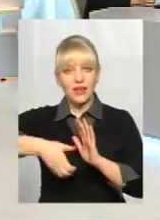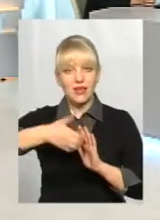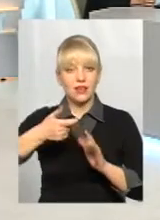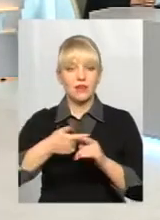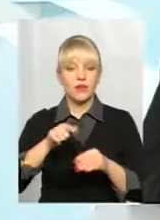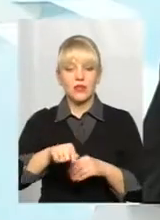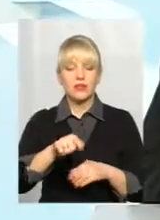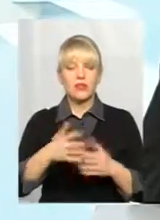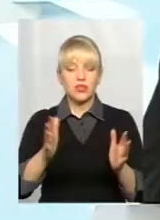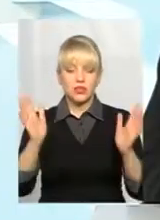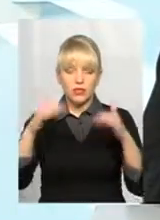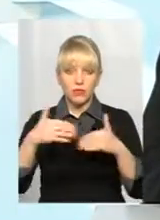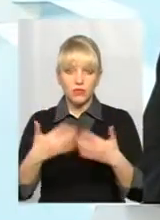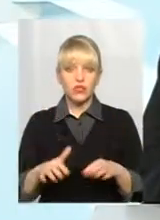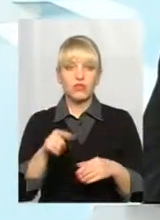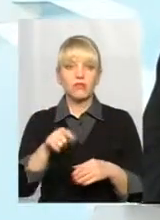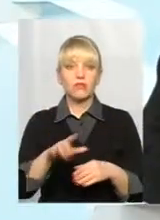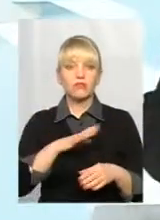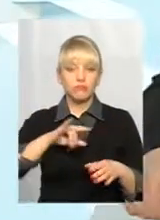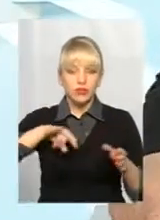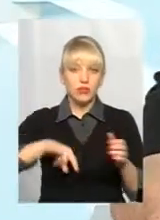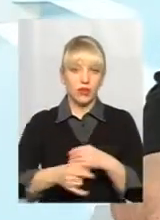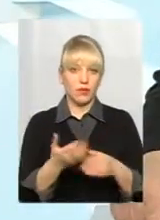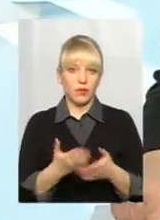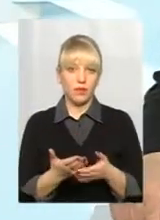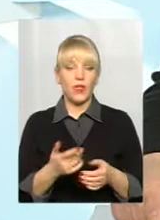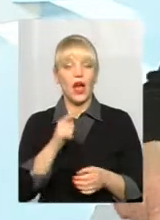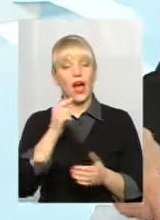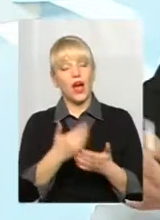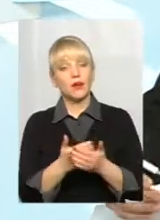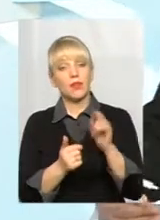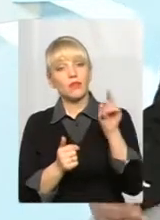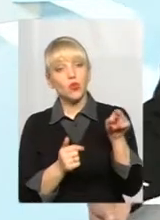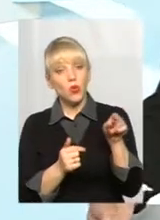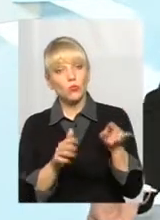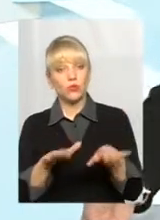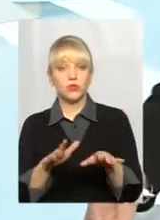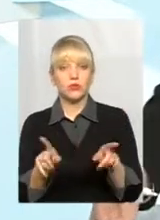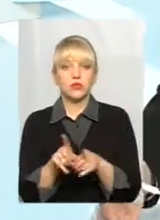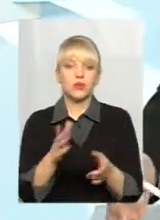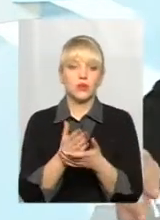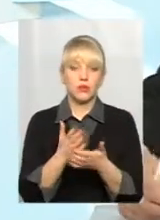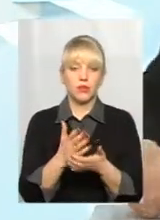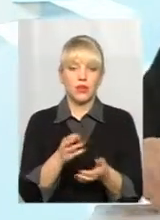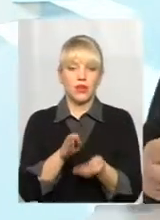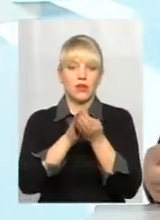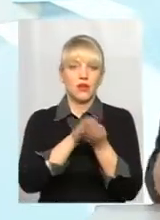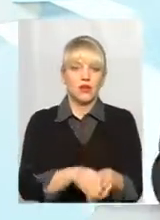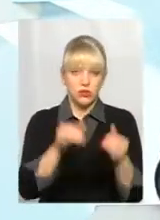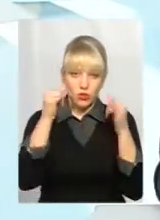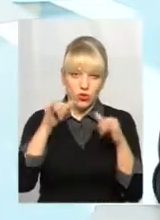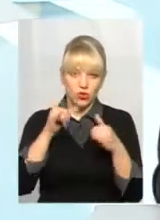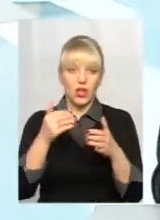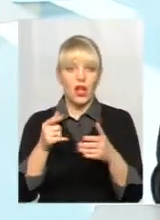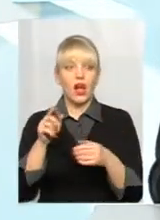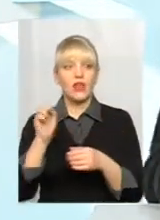так? Але був глиняний кар'єр. Там брали, є небезпека. Да. А в тому місці там ще щось було, там скотомогильник, там якийсь, а там